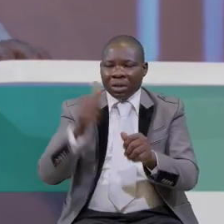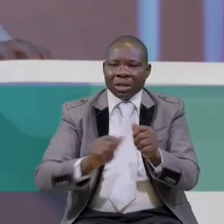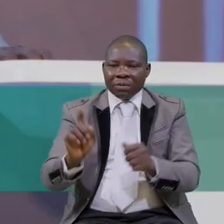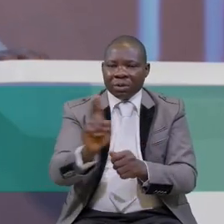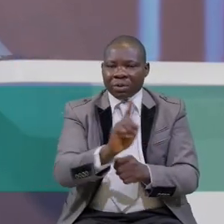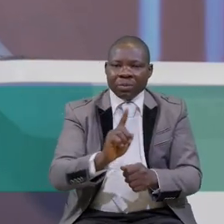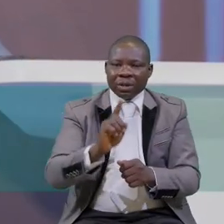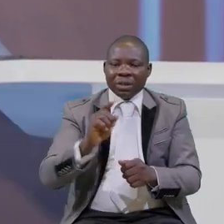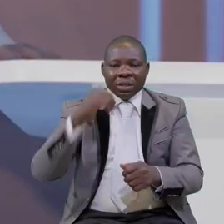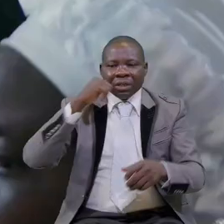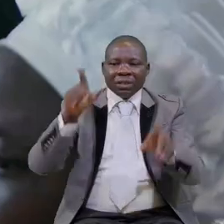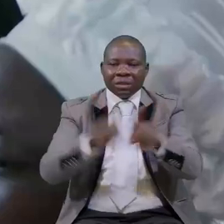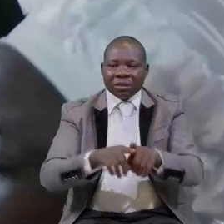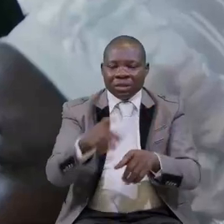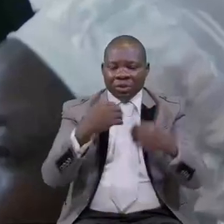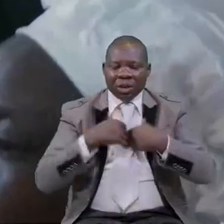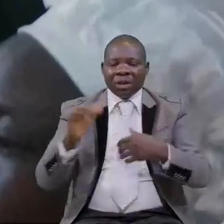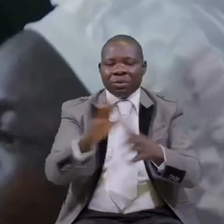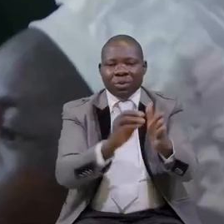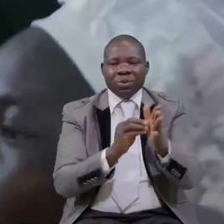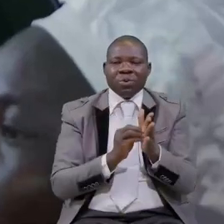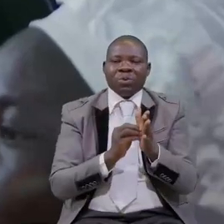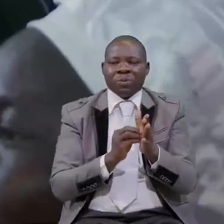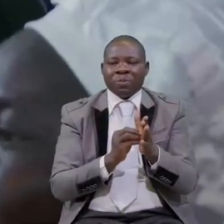Sœur, vous aurez pour vous.